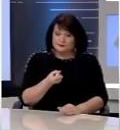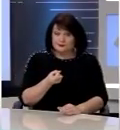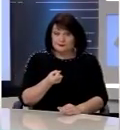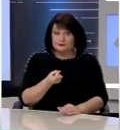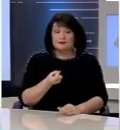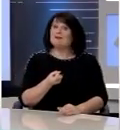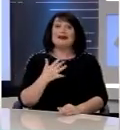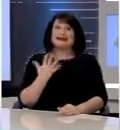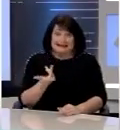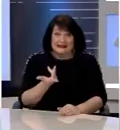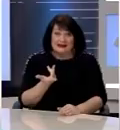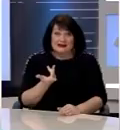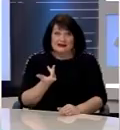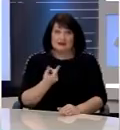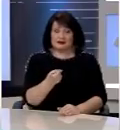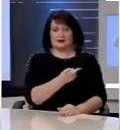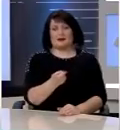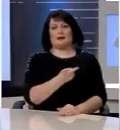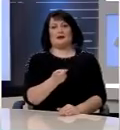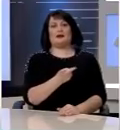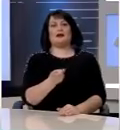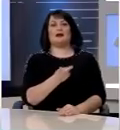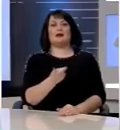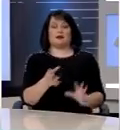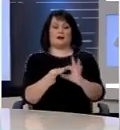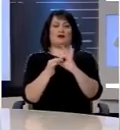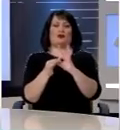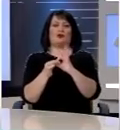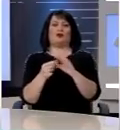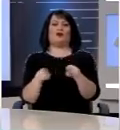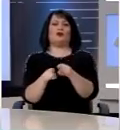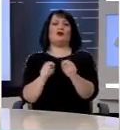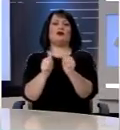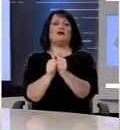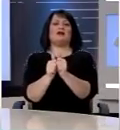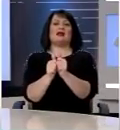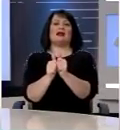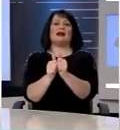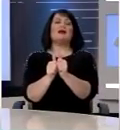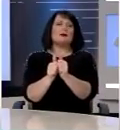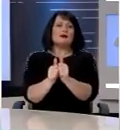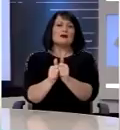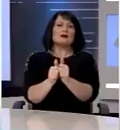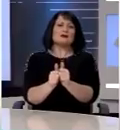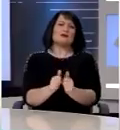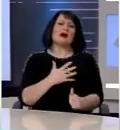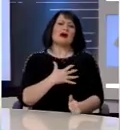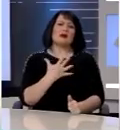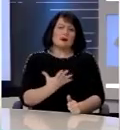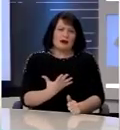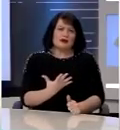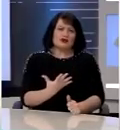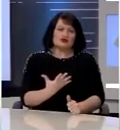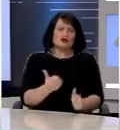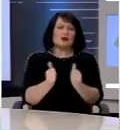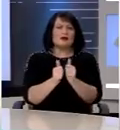στους δύο αγαπημένους όψιμα συνεταίρους και τον αγαπημένο σας κομιστή, που φέρατε σήμερα